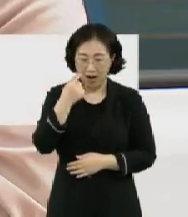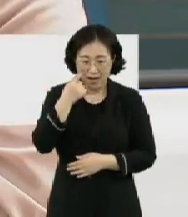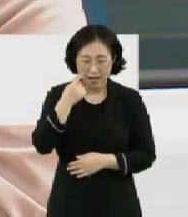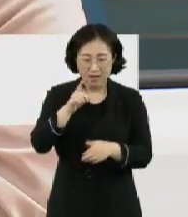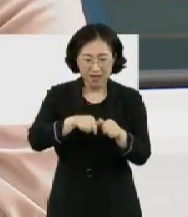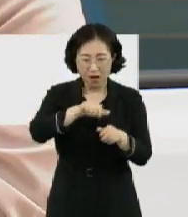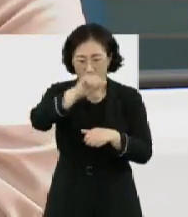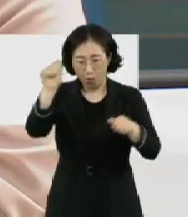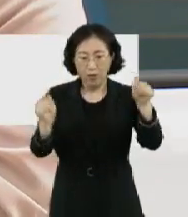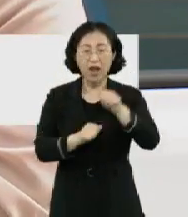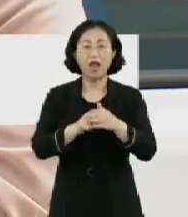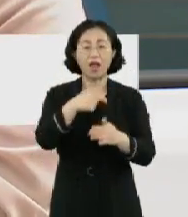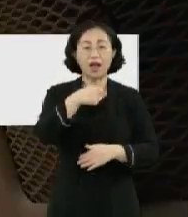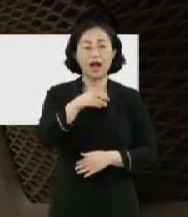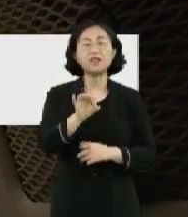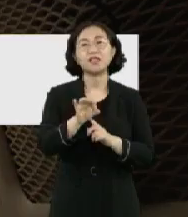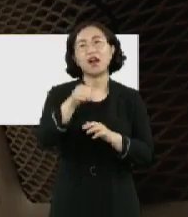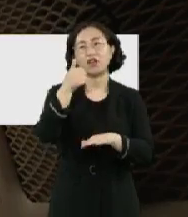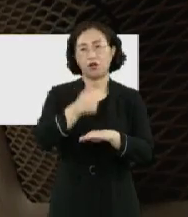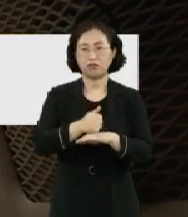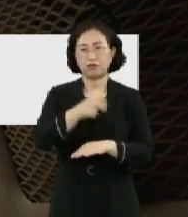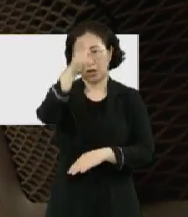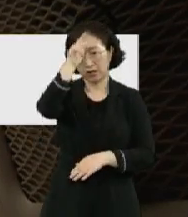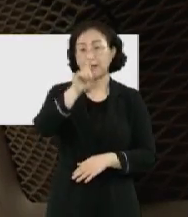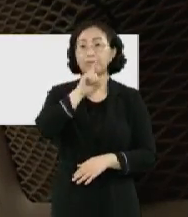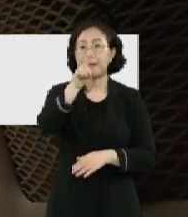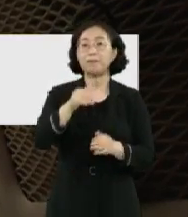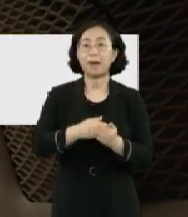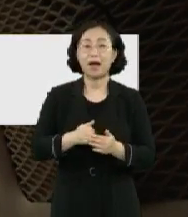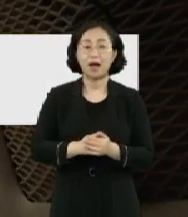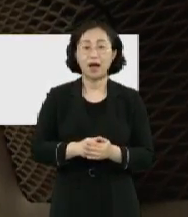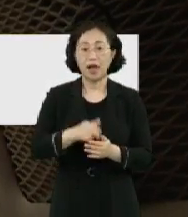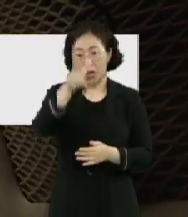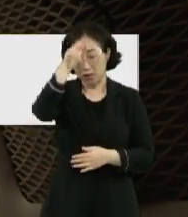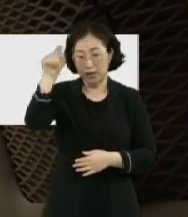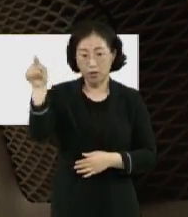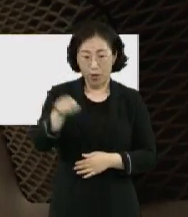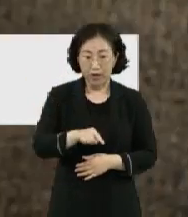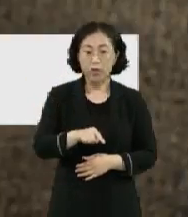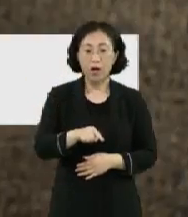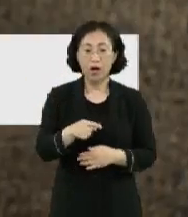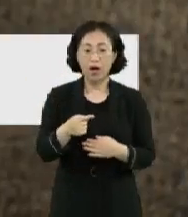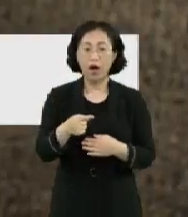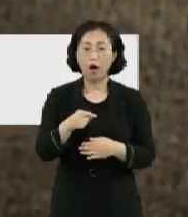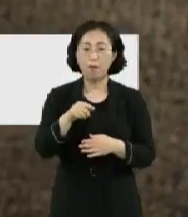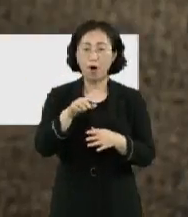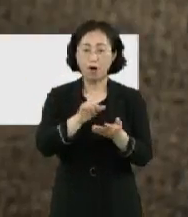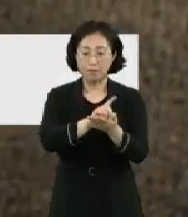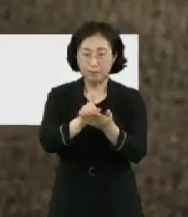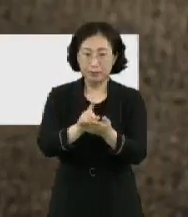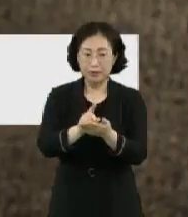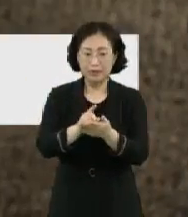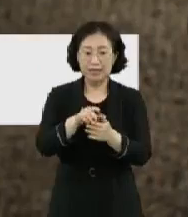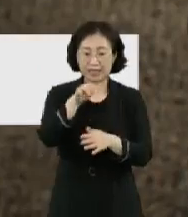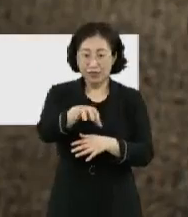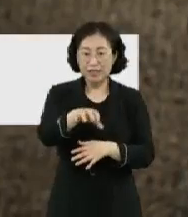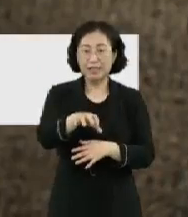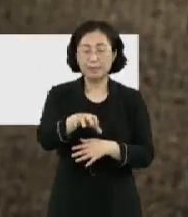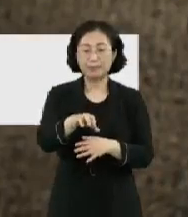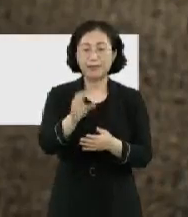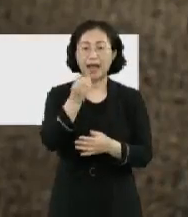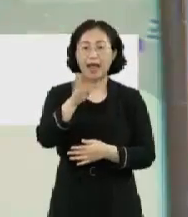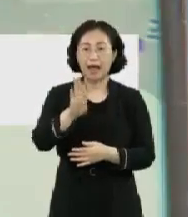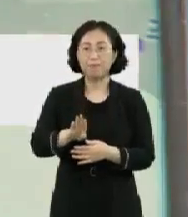지체됐고 결국 강 씨가 경찰에 신고했습니다. 출동한 경찰관과 함께 차량 위치 확인 앱을 통해 40분